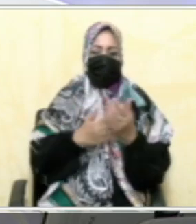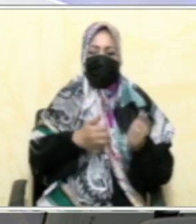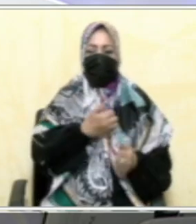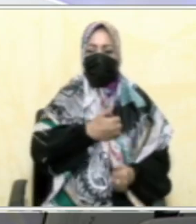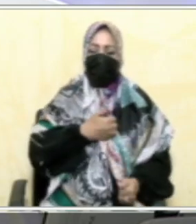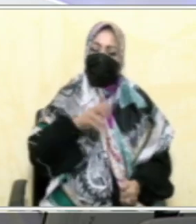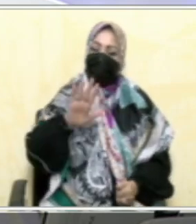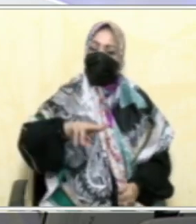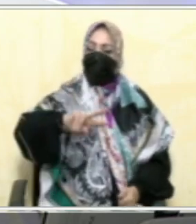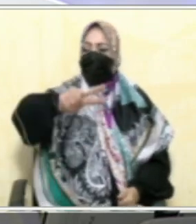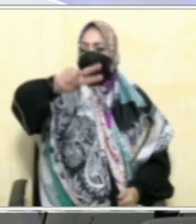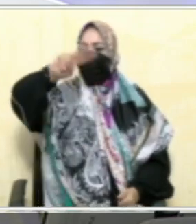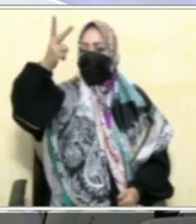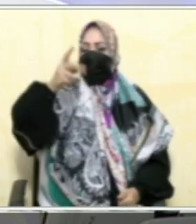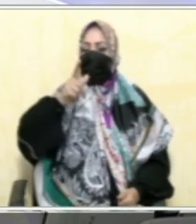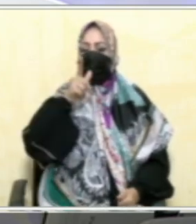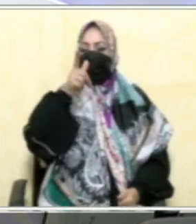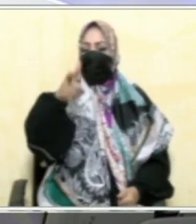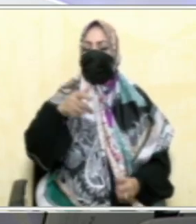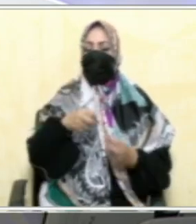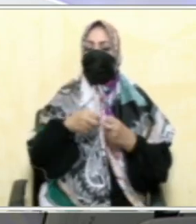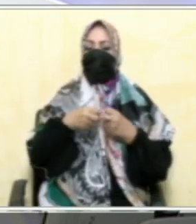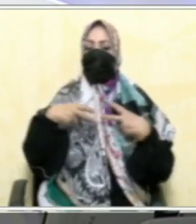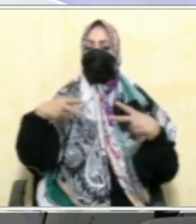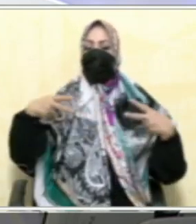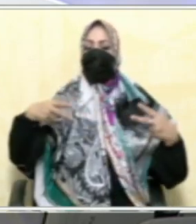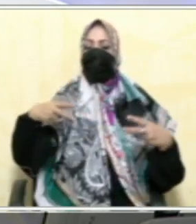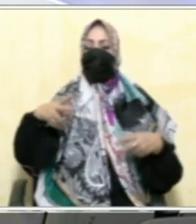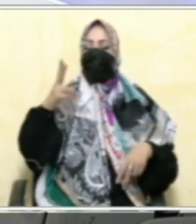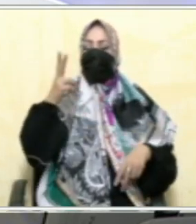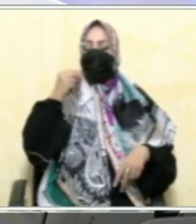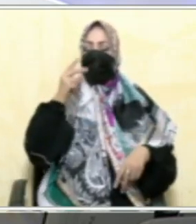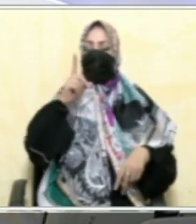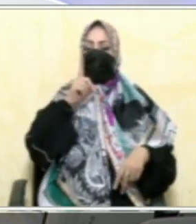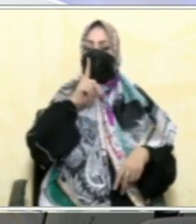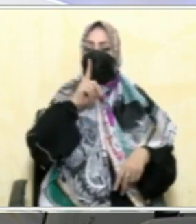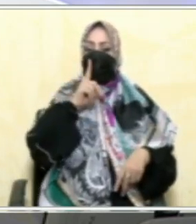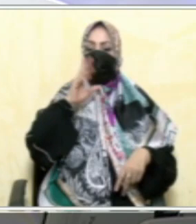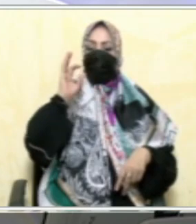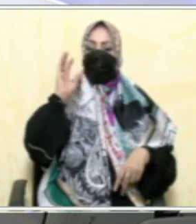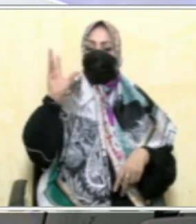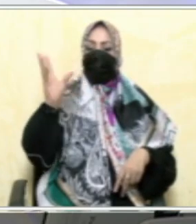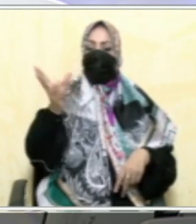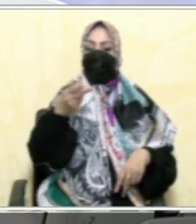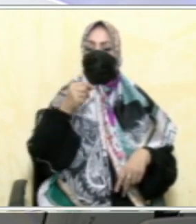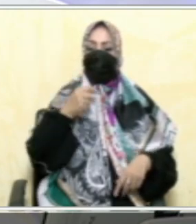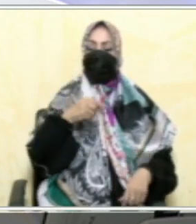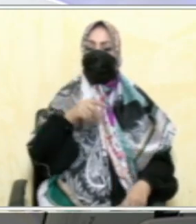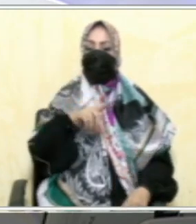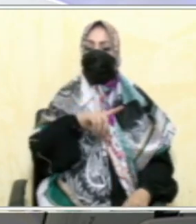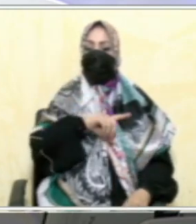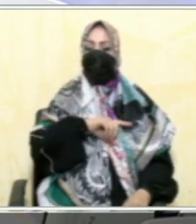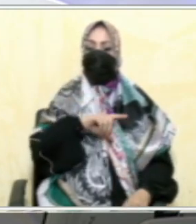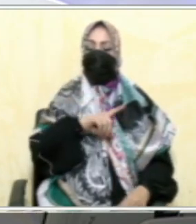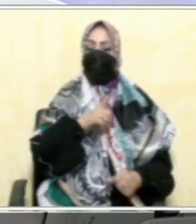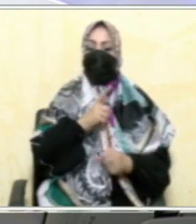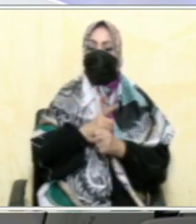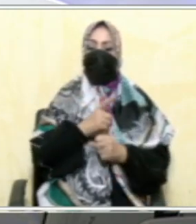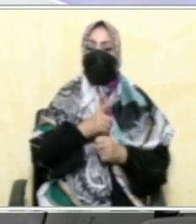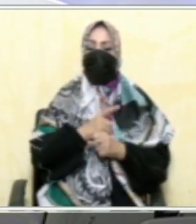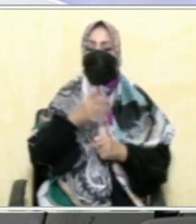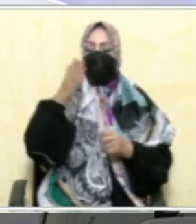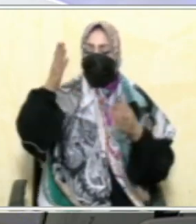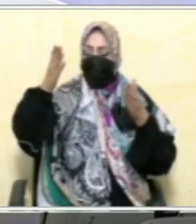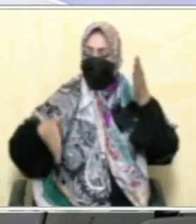وجود مدرس في الفصل حاجزا دون متابعة أحوال أبنائهم، وعلى المدرسة أن توجد الحلول. نعم،